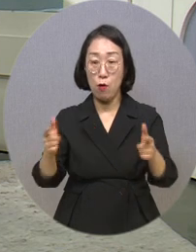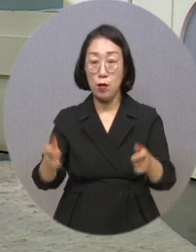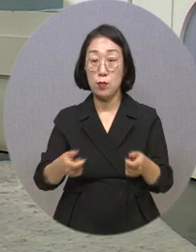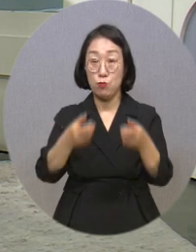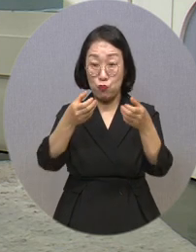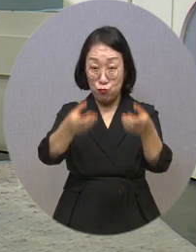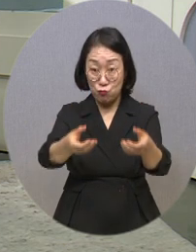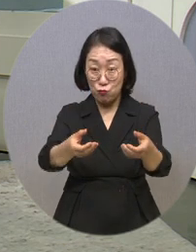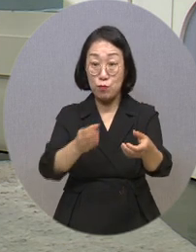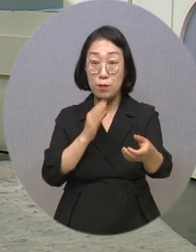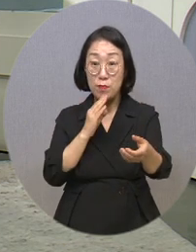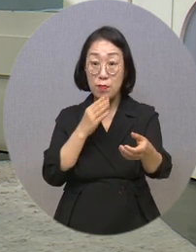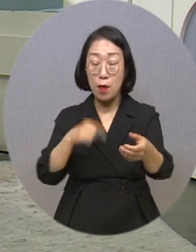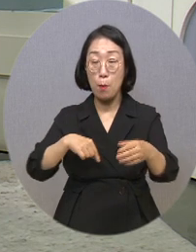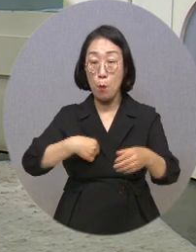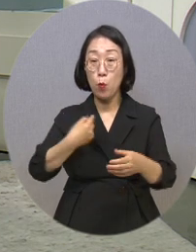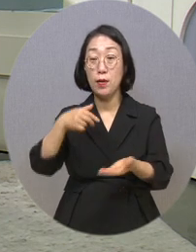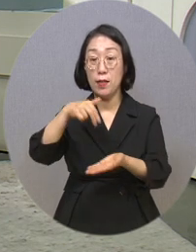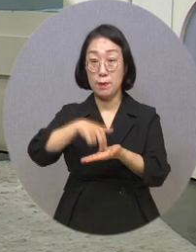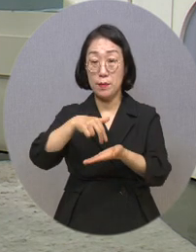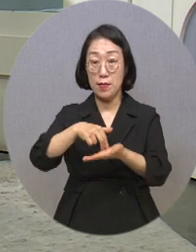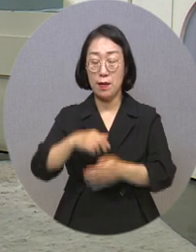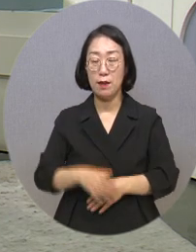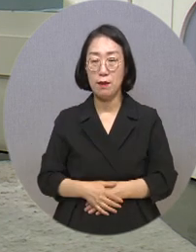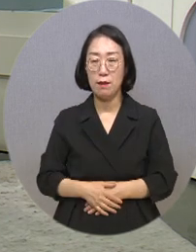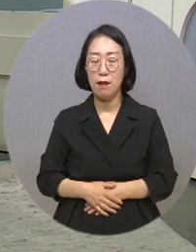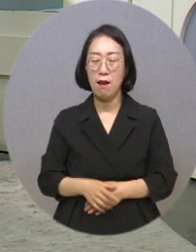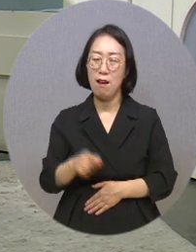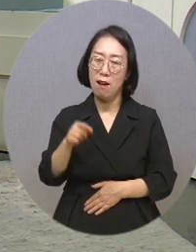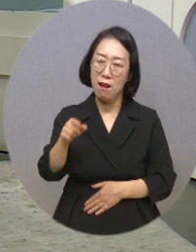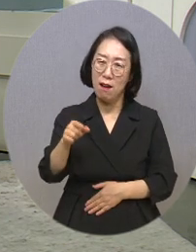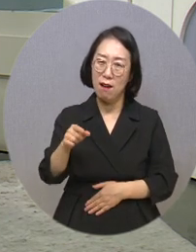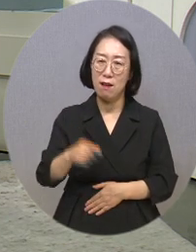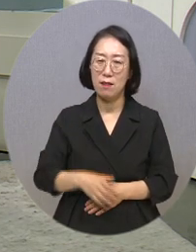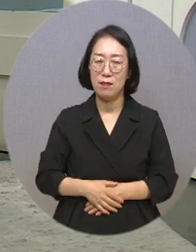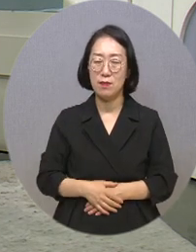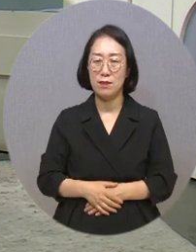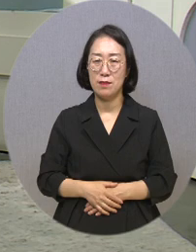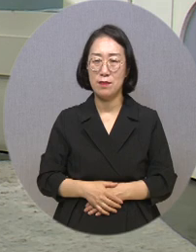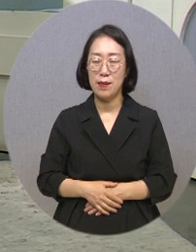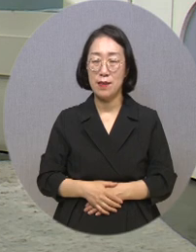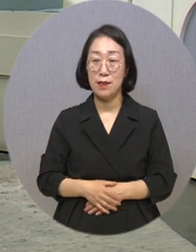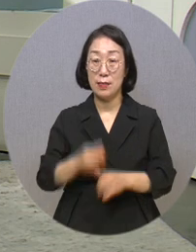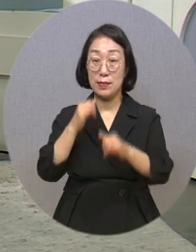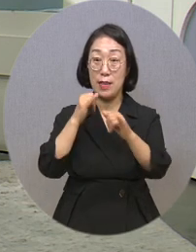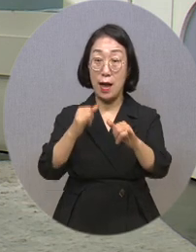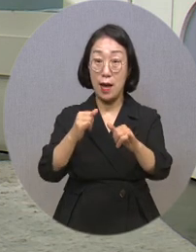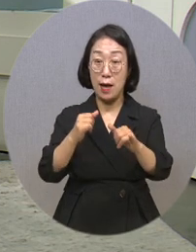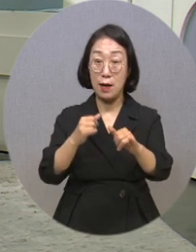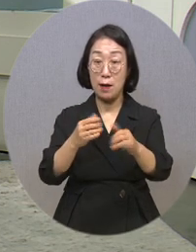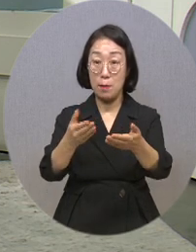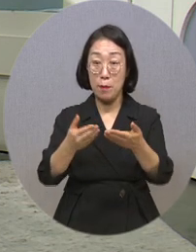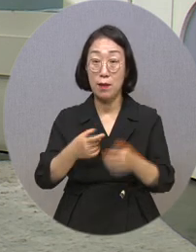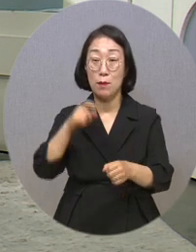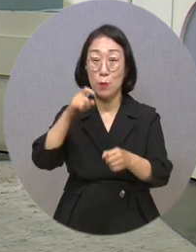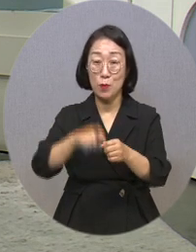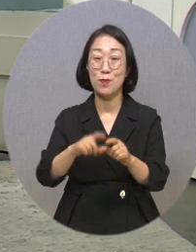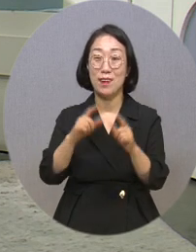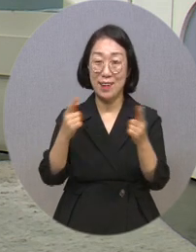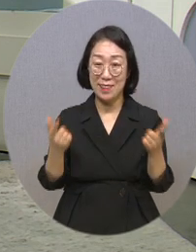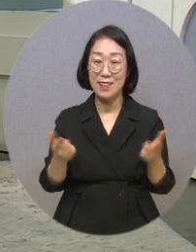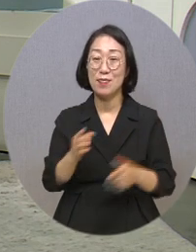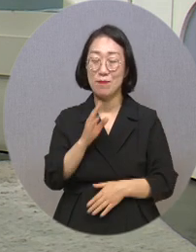그랬는데 본인이 이제 뭐 그걸 꼭 하고 싶어서 또는 상 받으려고 한 건 아니잖아요. 사실